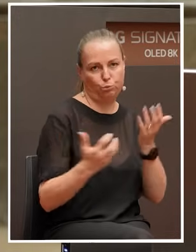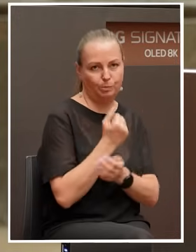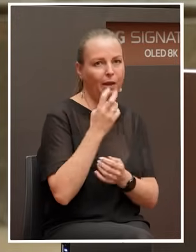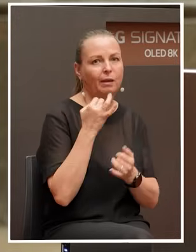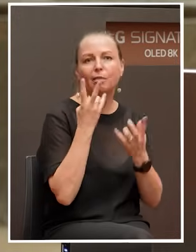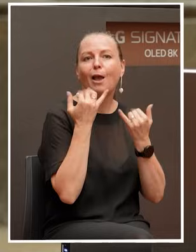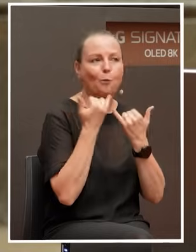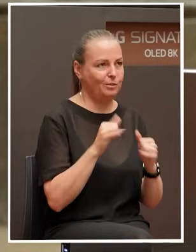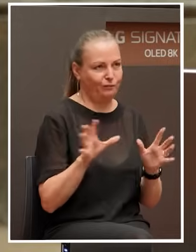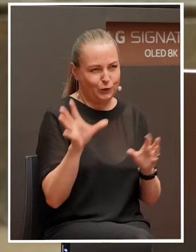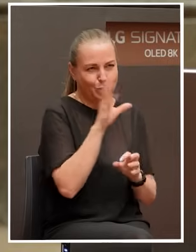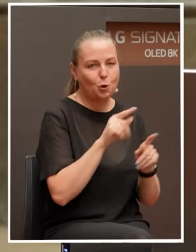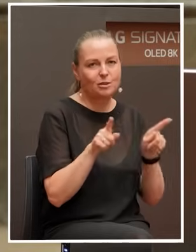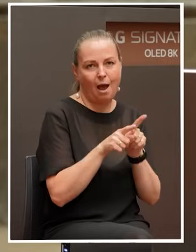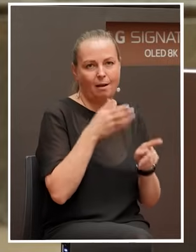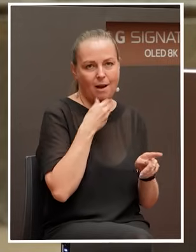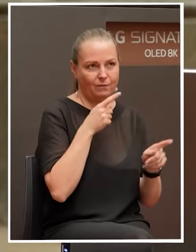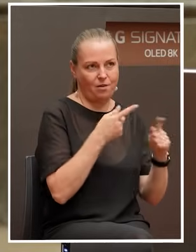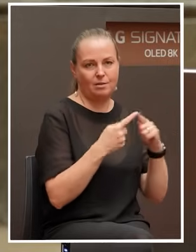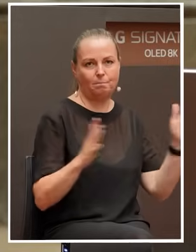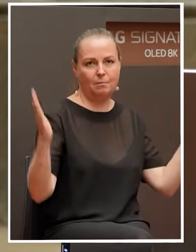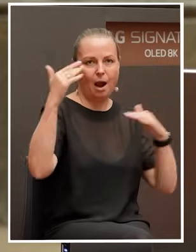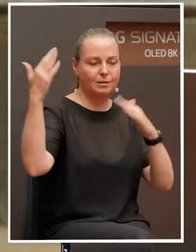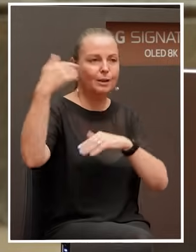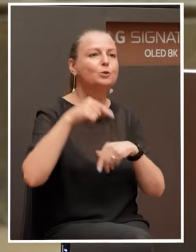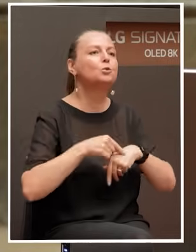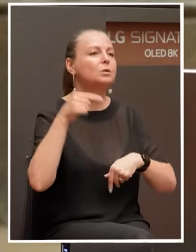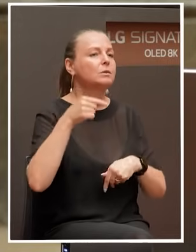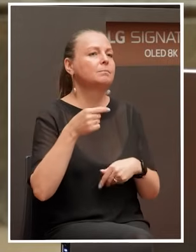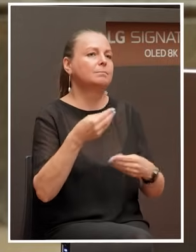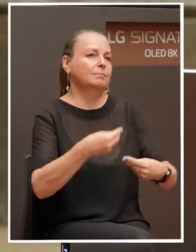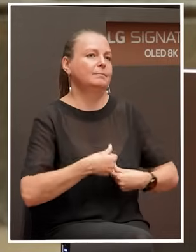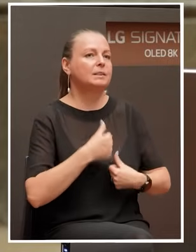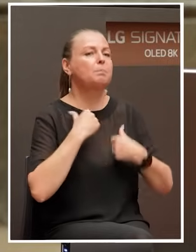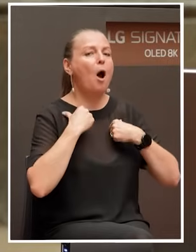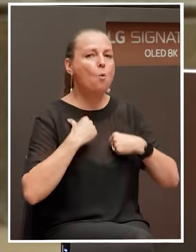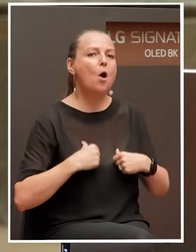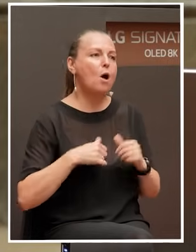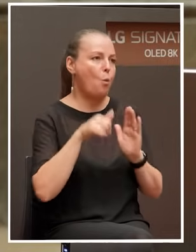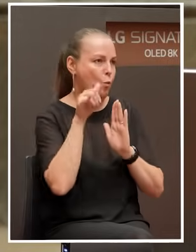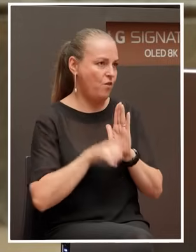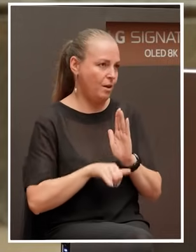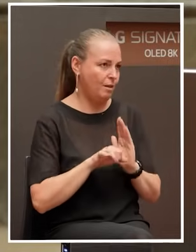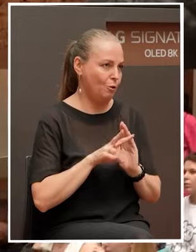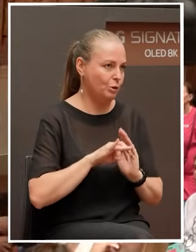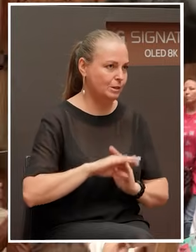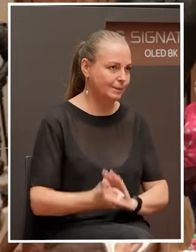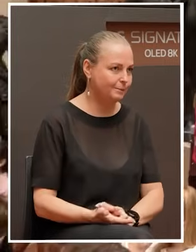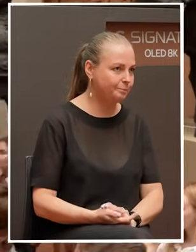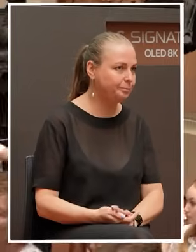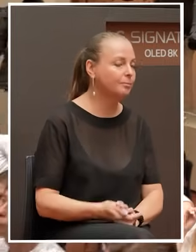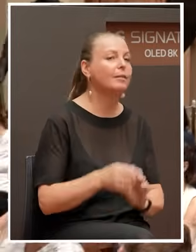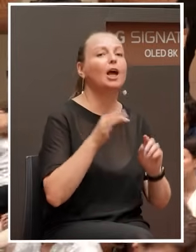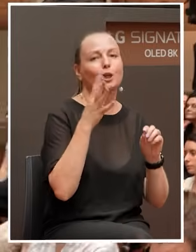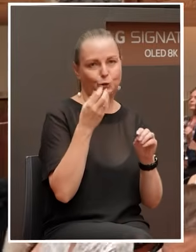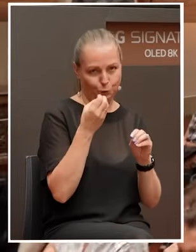все так красиво. В этих полотнах чувствуется спокойная уверенность. И еще